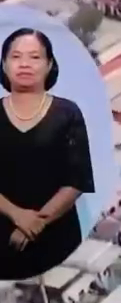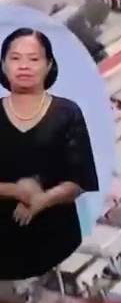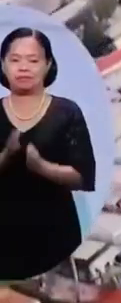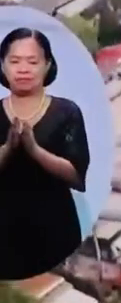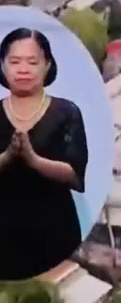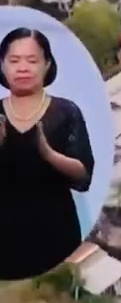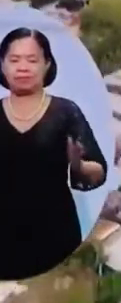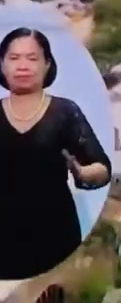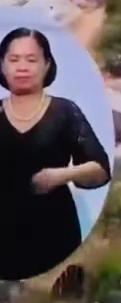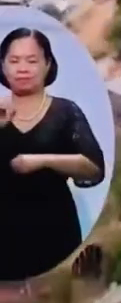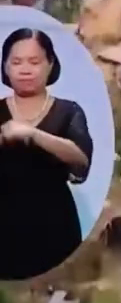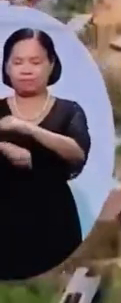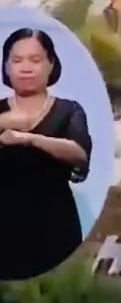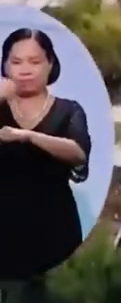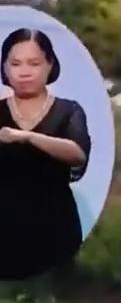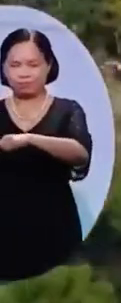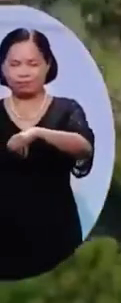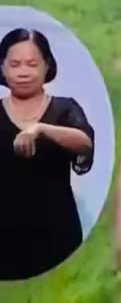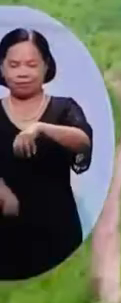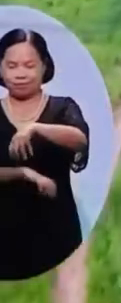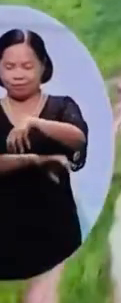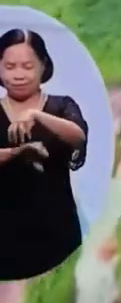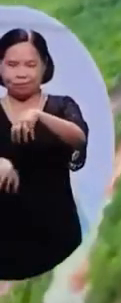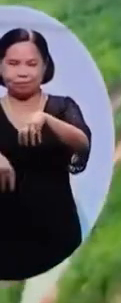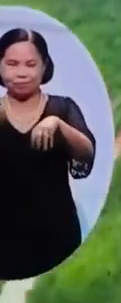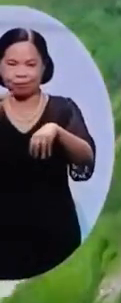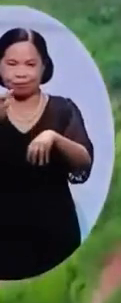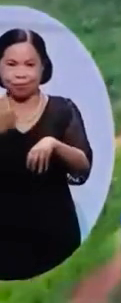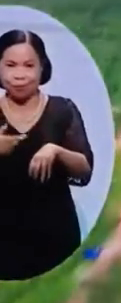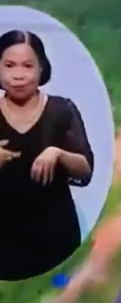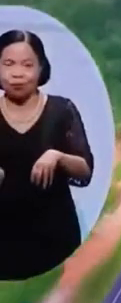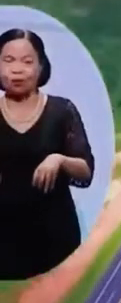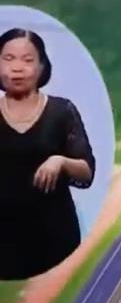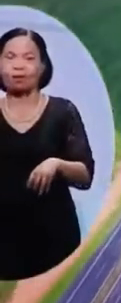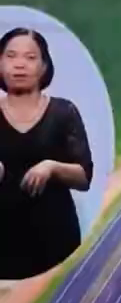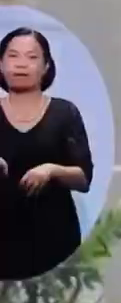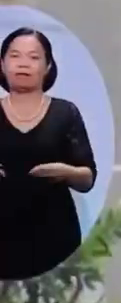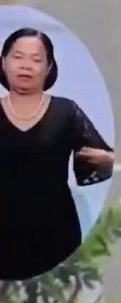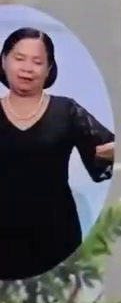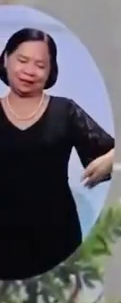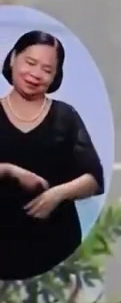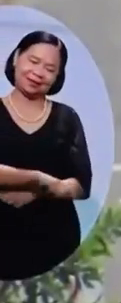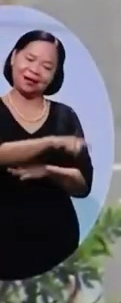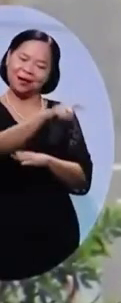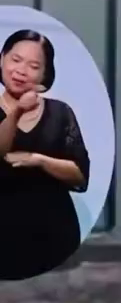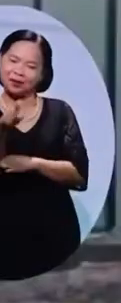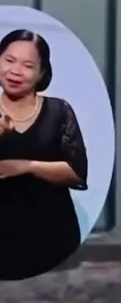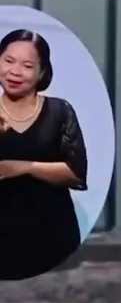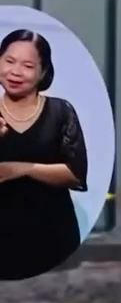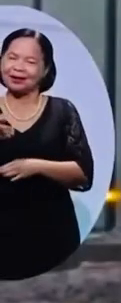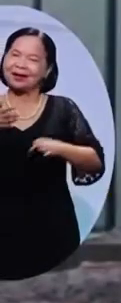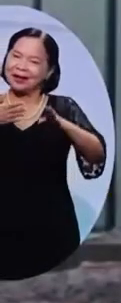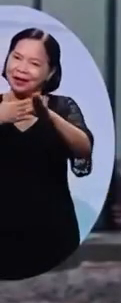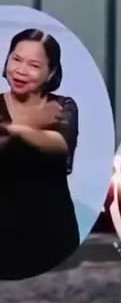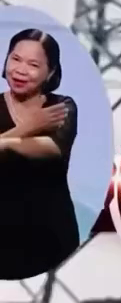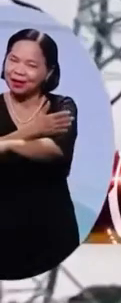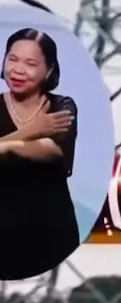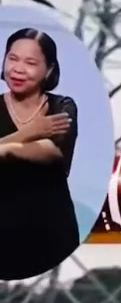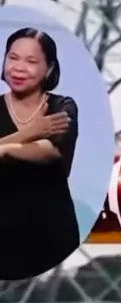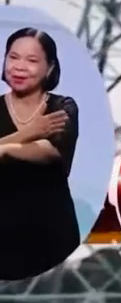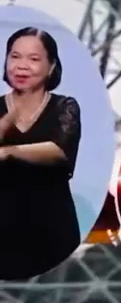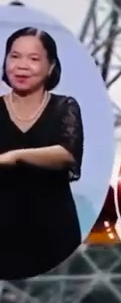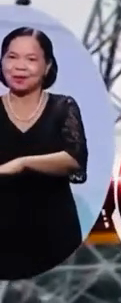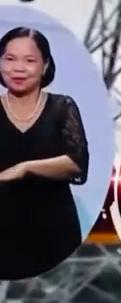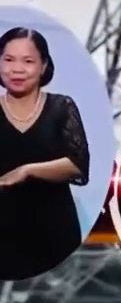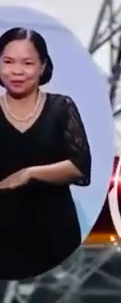Những năm qua, huyện Phú Quốc được đầu tư với nhiều công trình dự án trọng điểm, trục giao thông Nam Bắc và hệ thống đường vòng quanh đảo, tuyến cấp điện